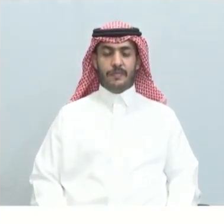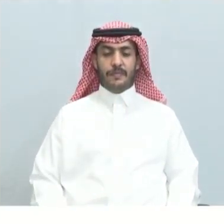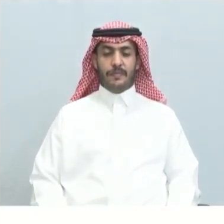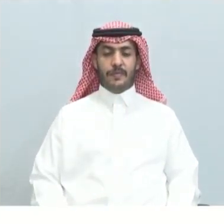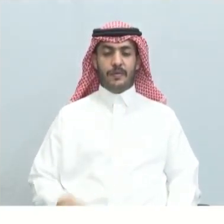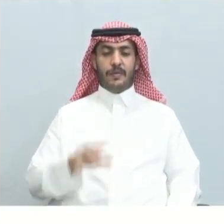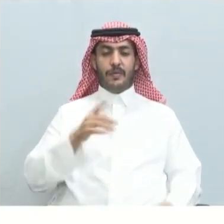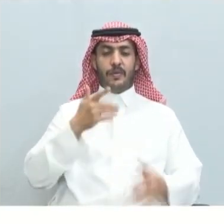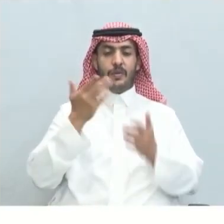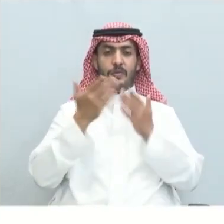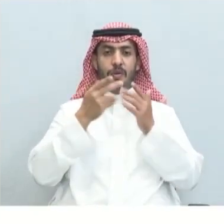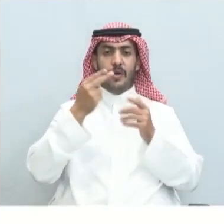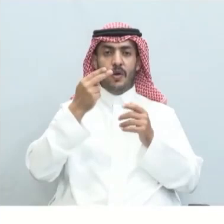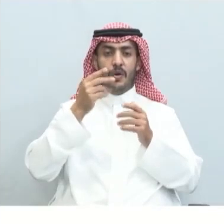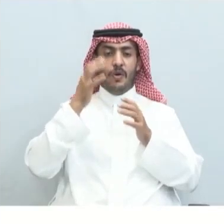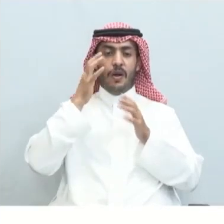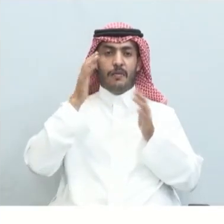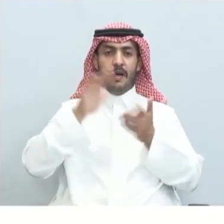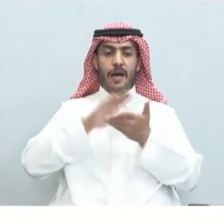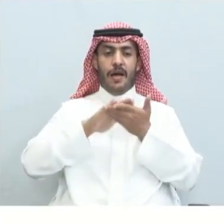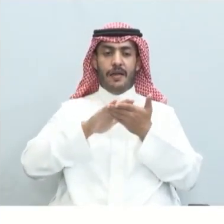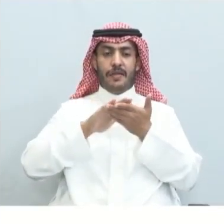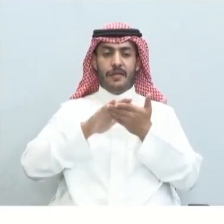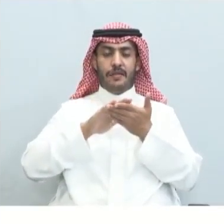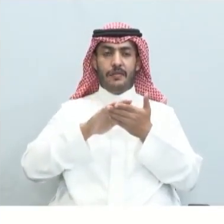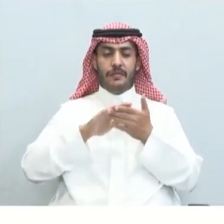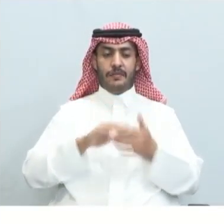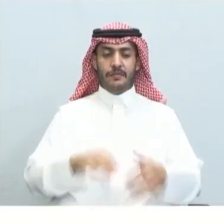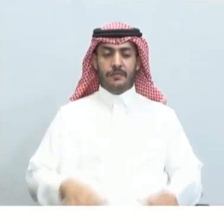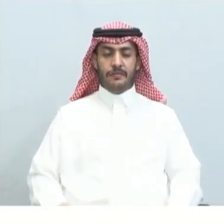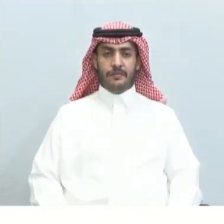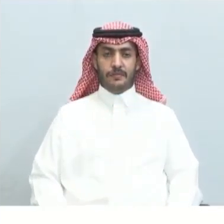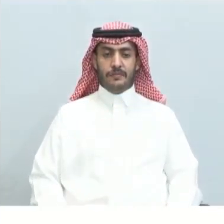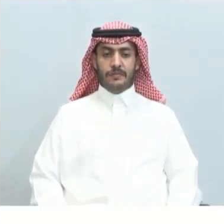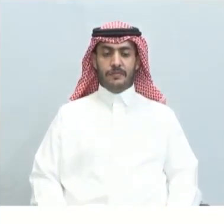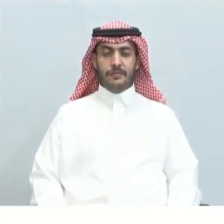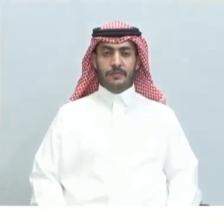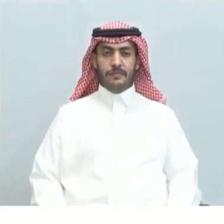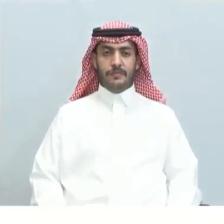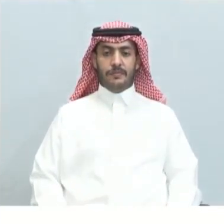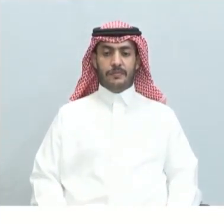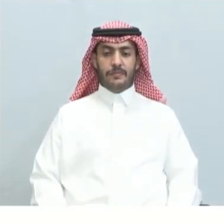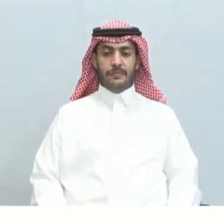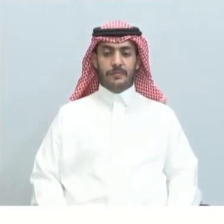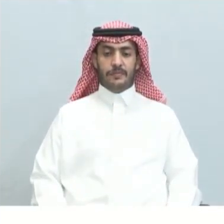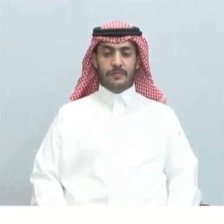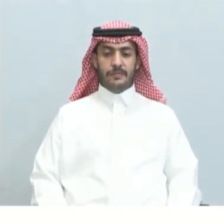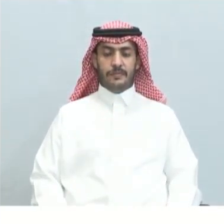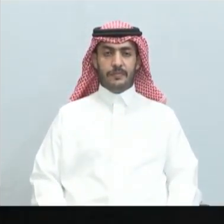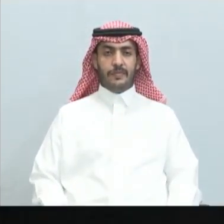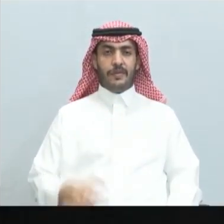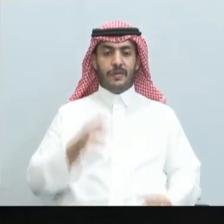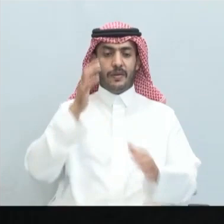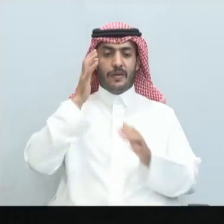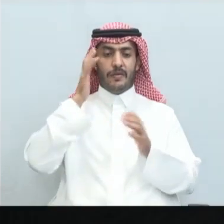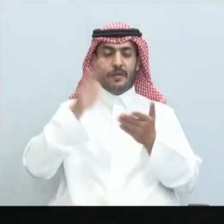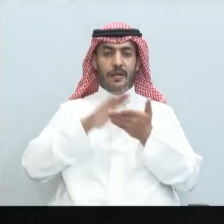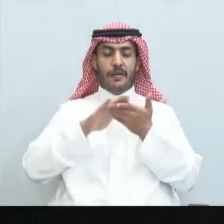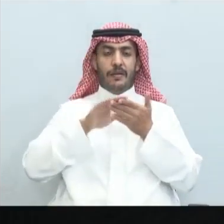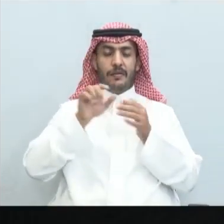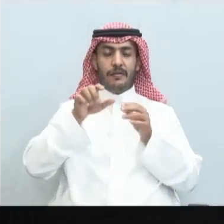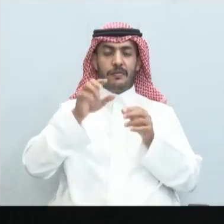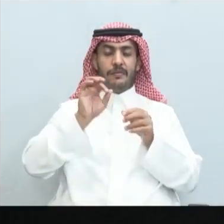ماذا يدرس علماء الارض ماذا يدرس علماء الارض علم الارض احد